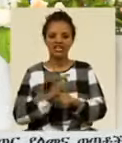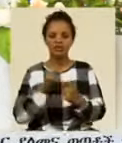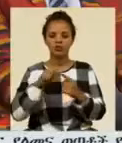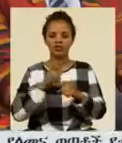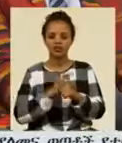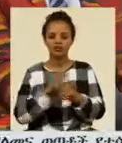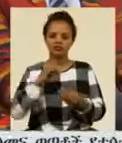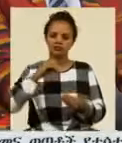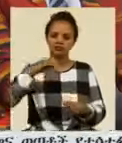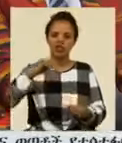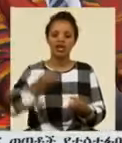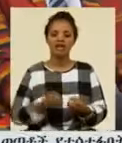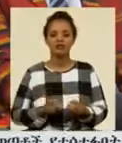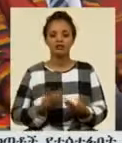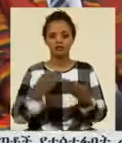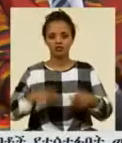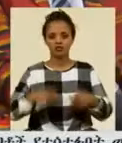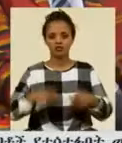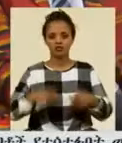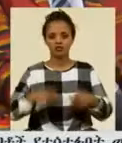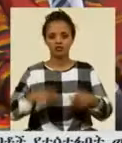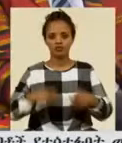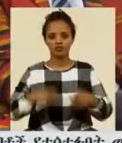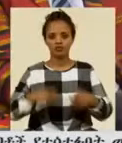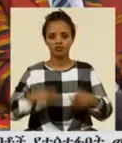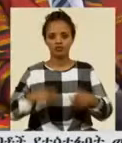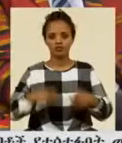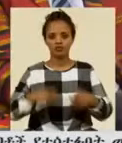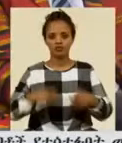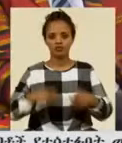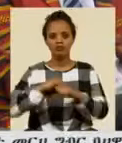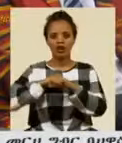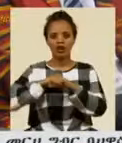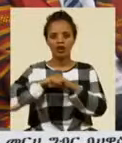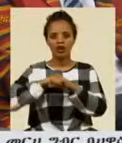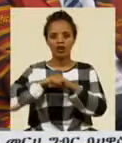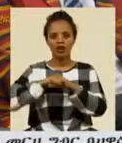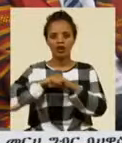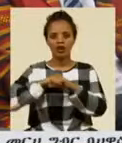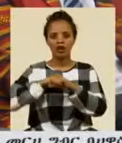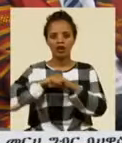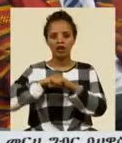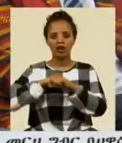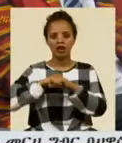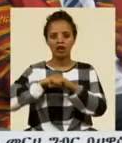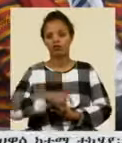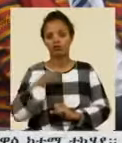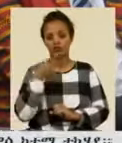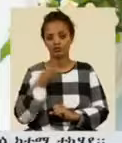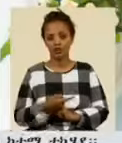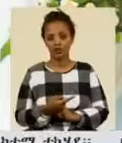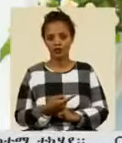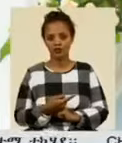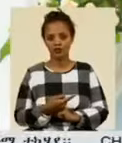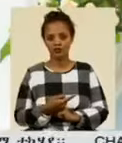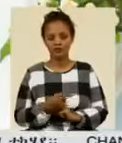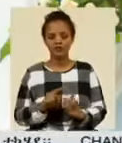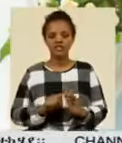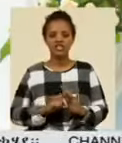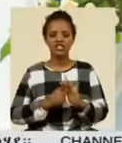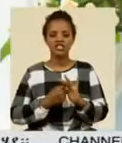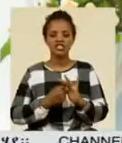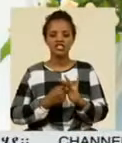እየጨመረ ለበርካቶች ህይወት መጥፋትም ምክንያት ሆኗል። ይህ የመከላከል ተግባርም ተጠናክሮ መቀጠል አለበትም ብለዋል። የጀመርነው